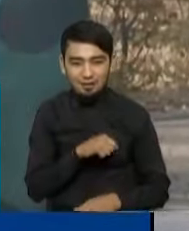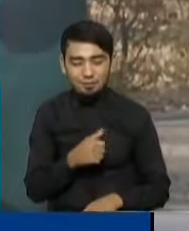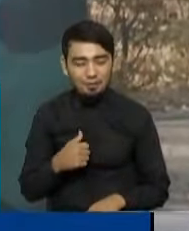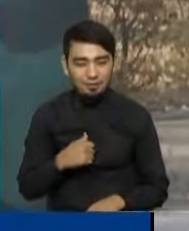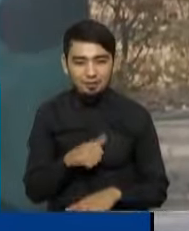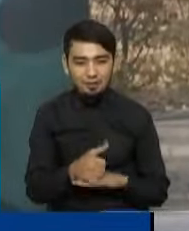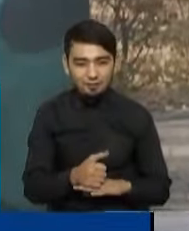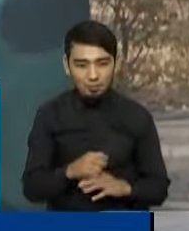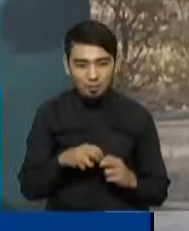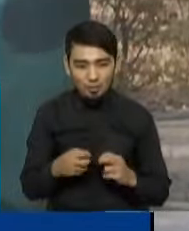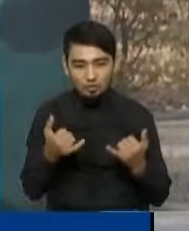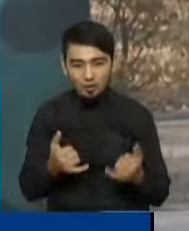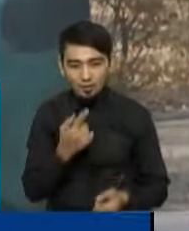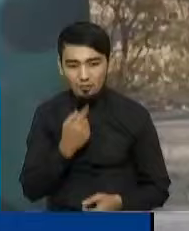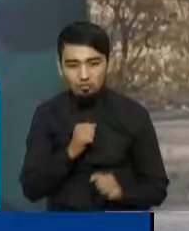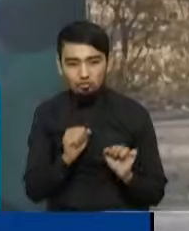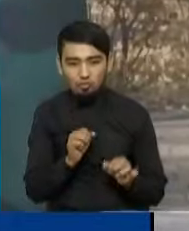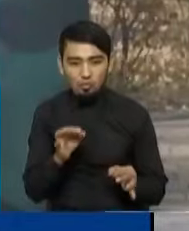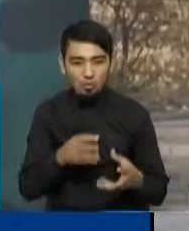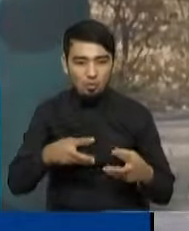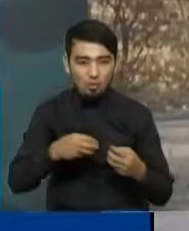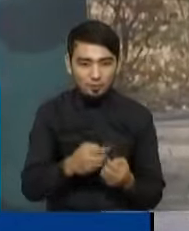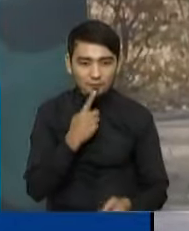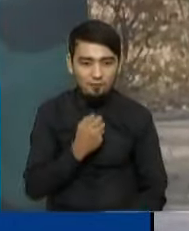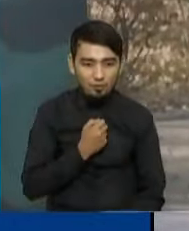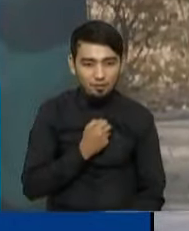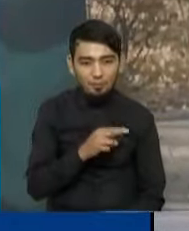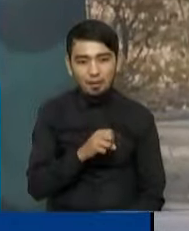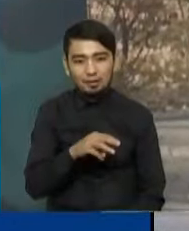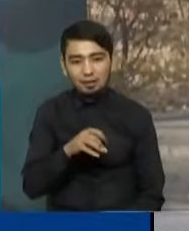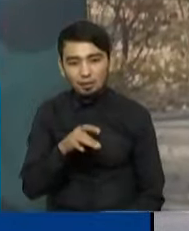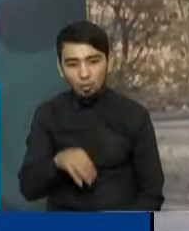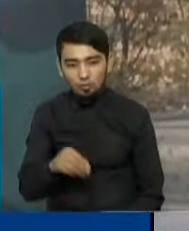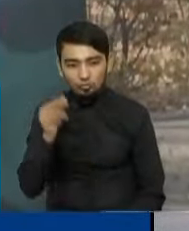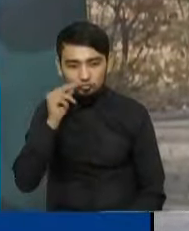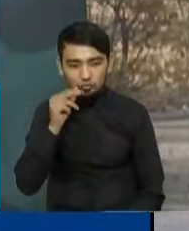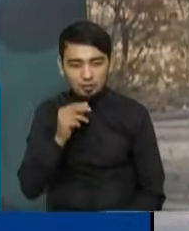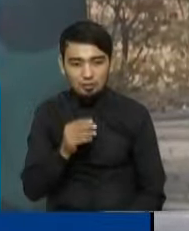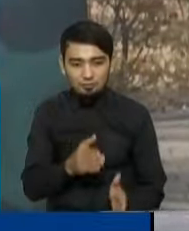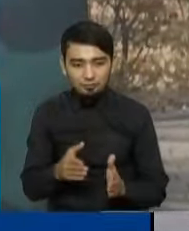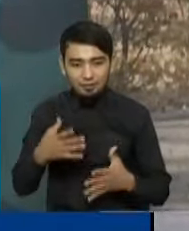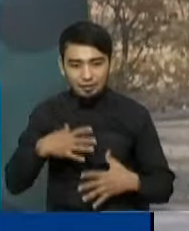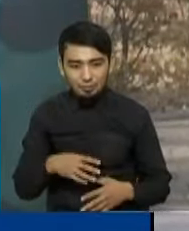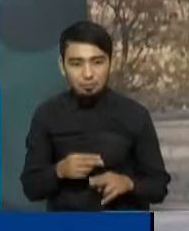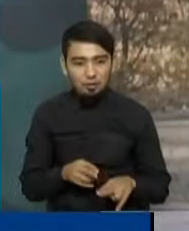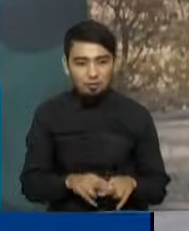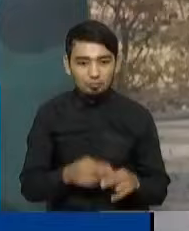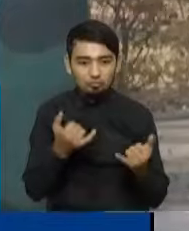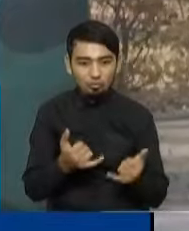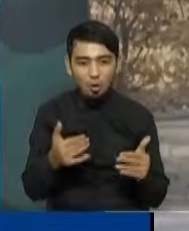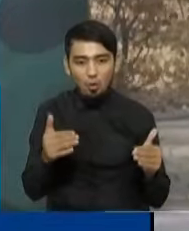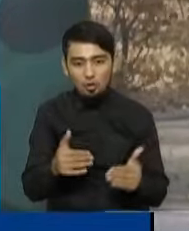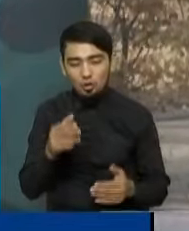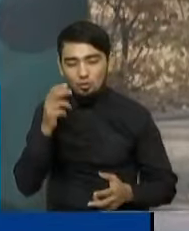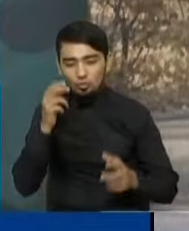да қорғаныс саласындағы жалпы әскери патриоттық тәрбие ол күн тәртібінен ешқашан түскен емес. Сондықтан да бүгін осы колледж